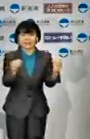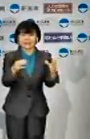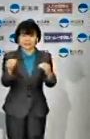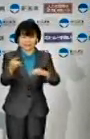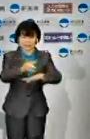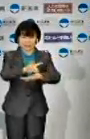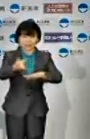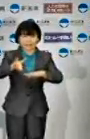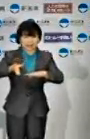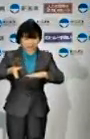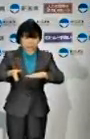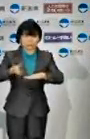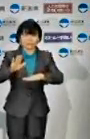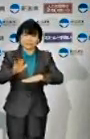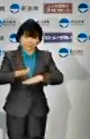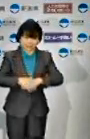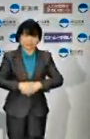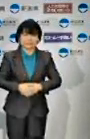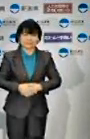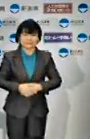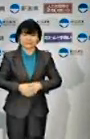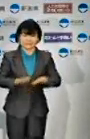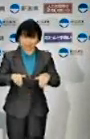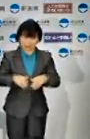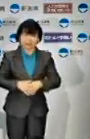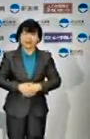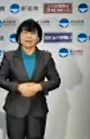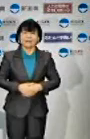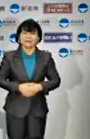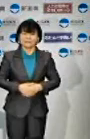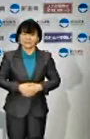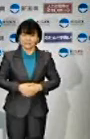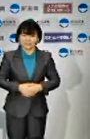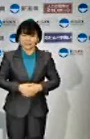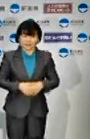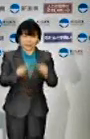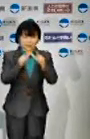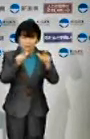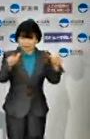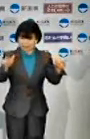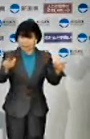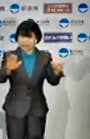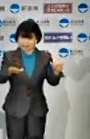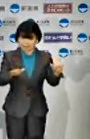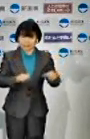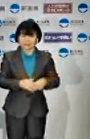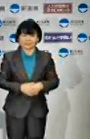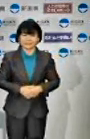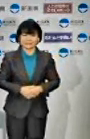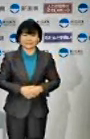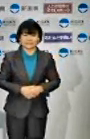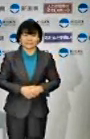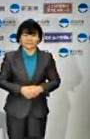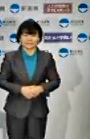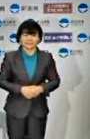企画をすると企画したということでそのお知らせであります。